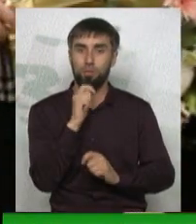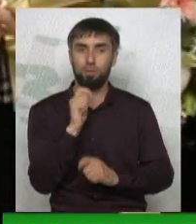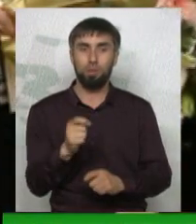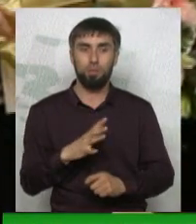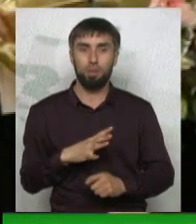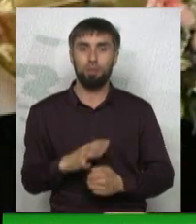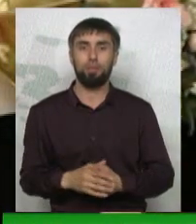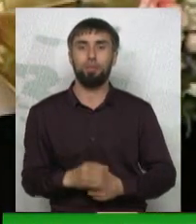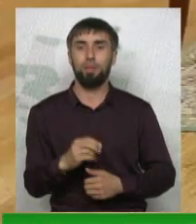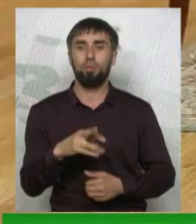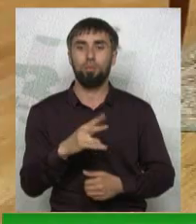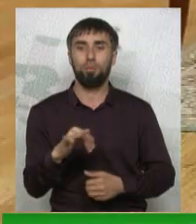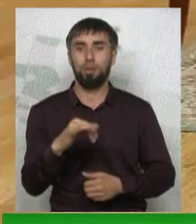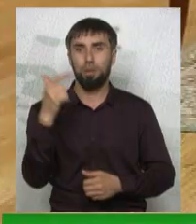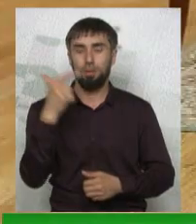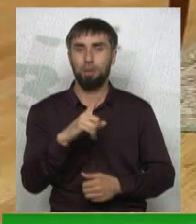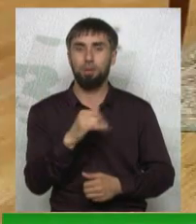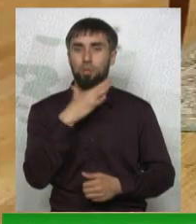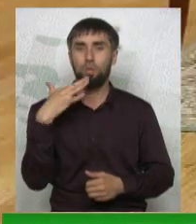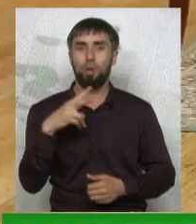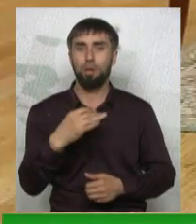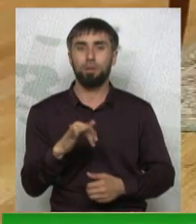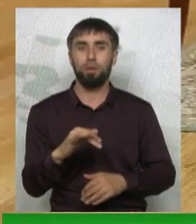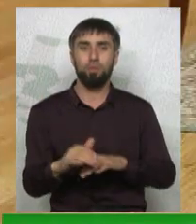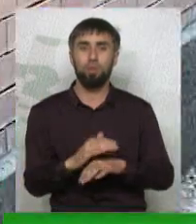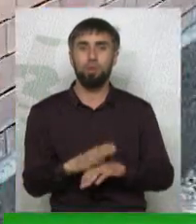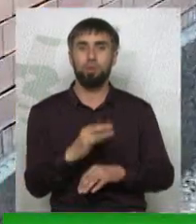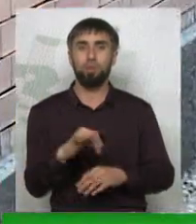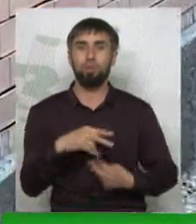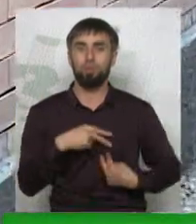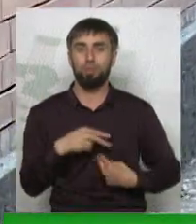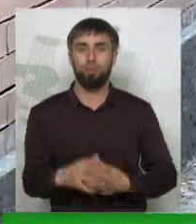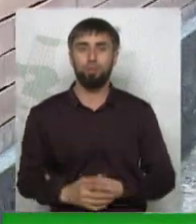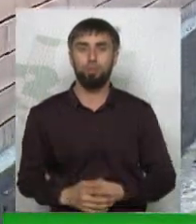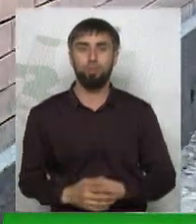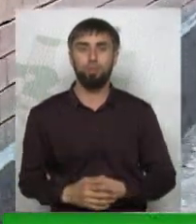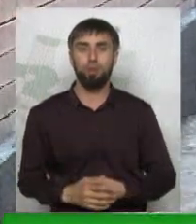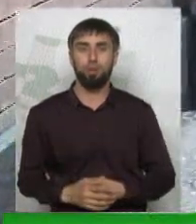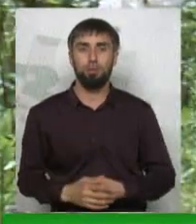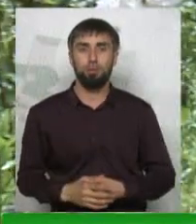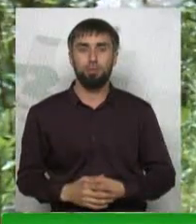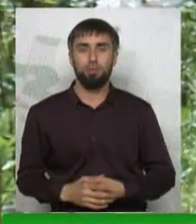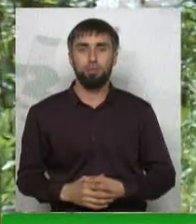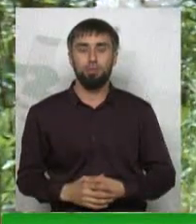Калиматов наградил ее почетной грамотой за многолетний добросовестный труд. Хава Гагиева, Акрамат Дасхоев, Новости 24.